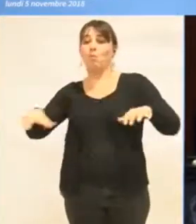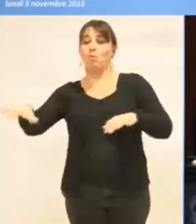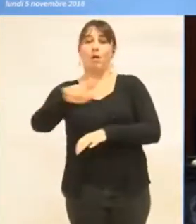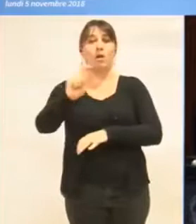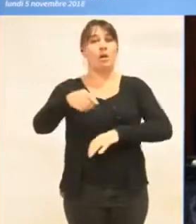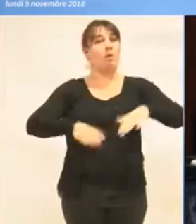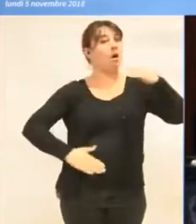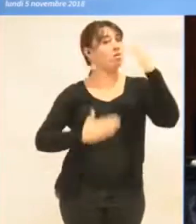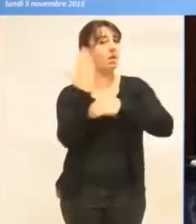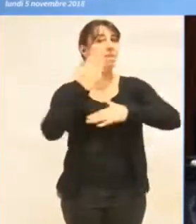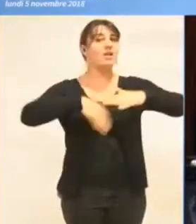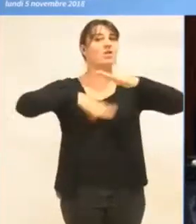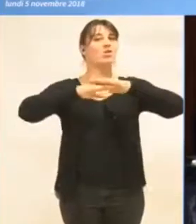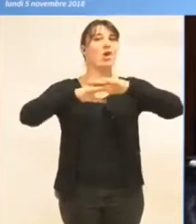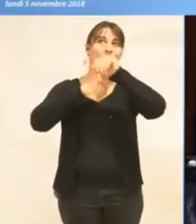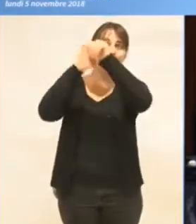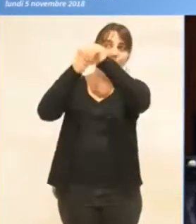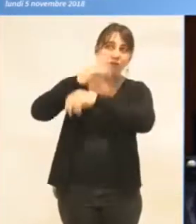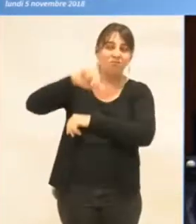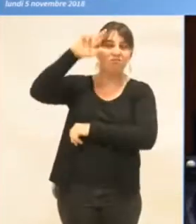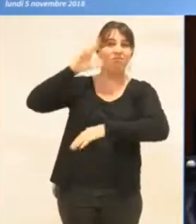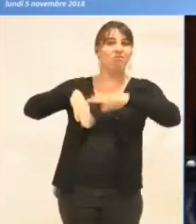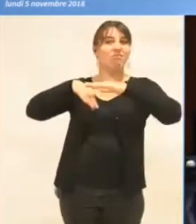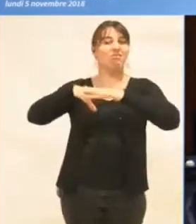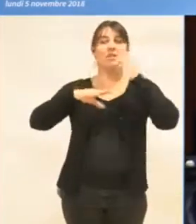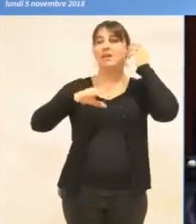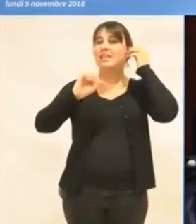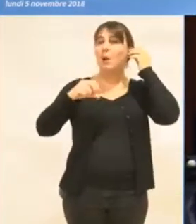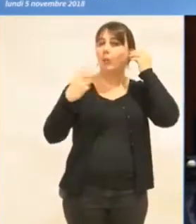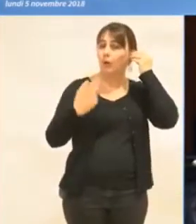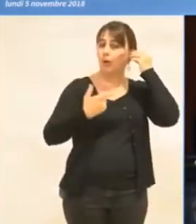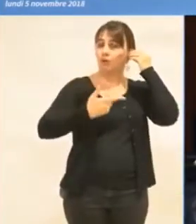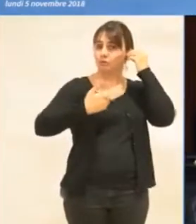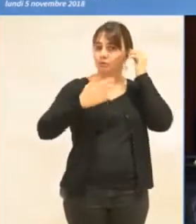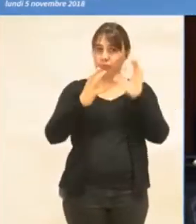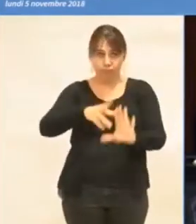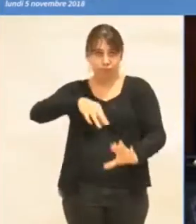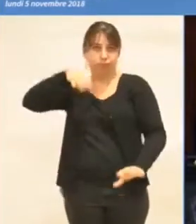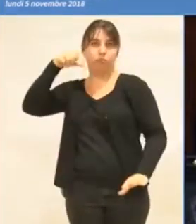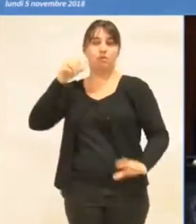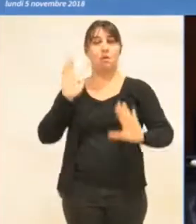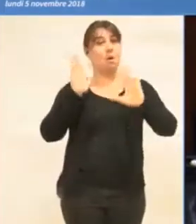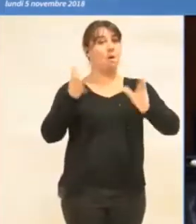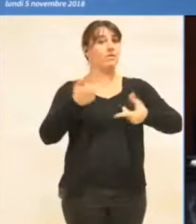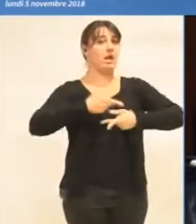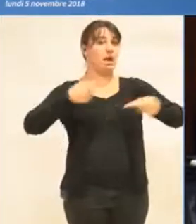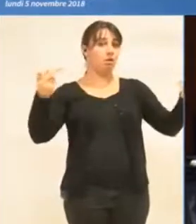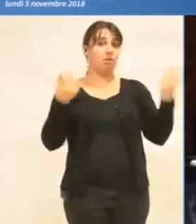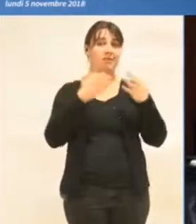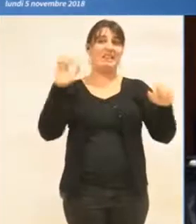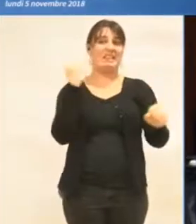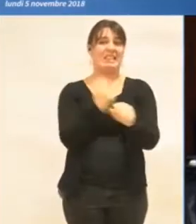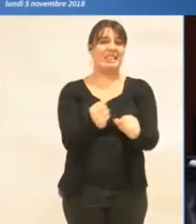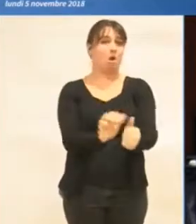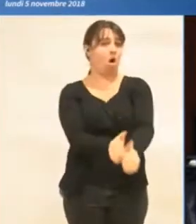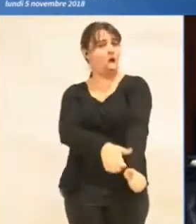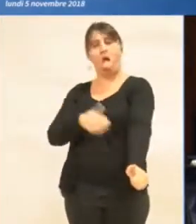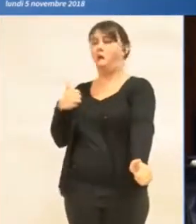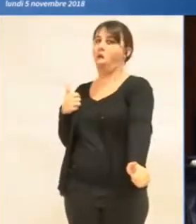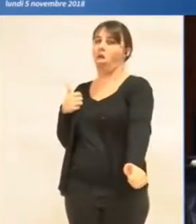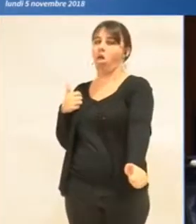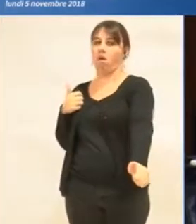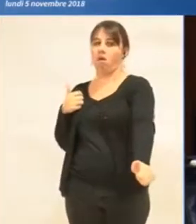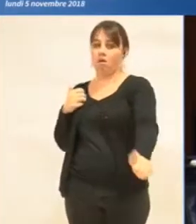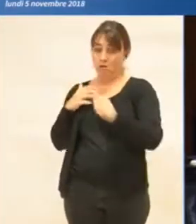seuils réglementaires européennes sur le dioxyde d'azote, a en fait officiellement annoncé 10 ans de retard